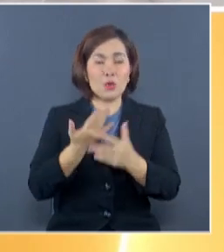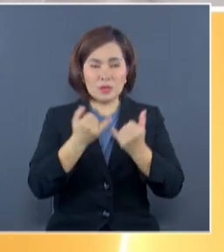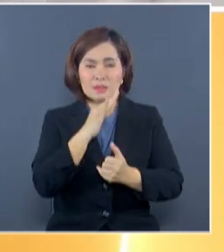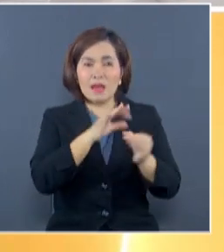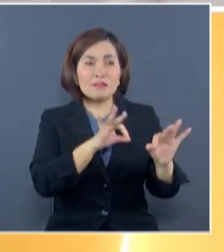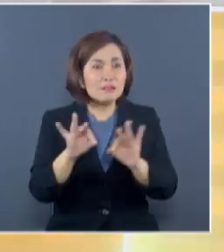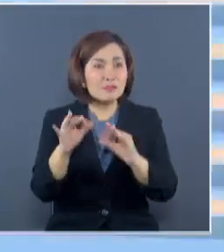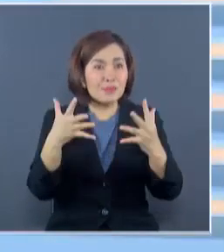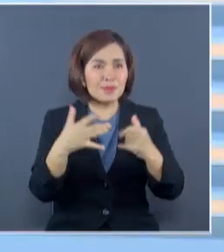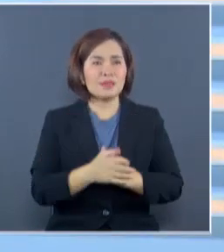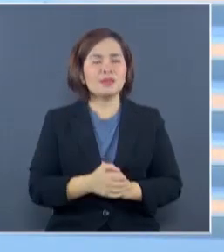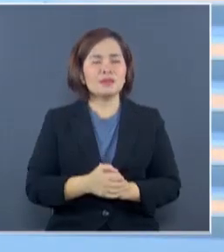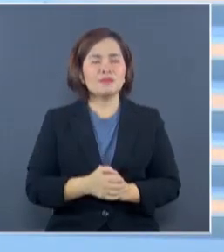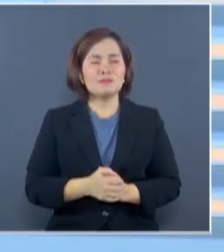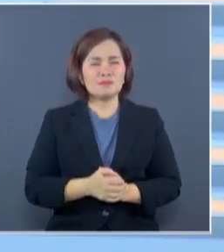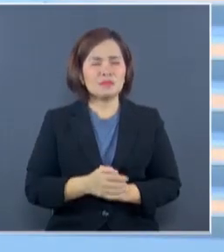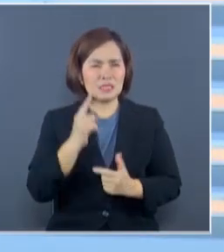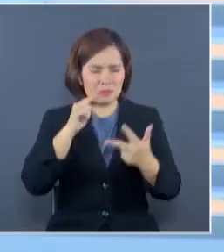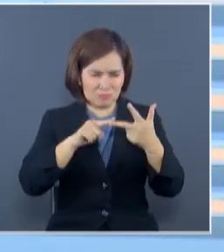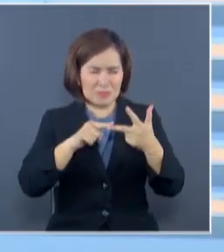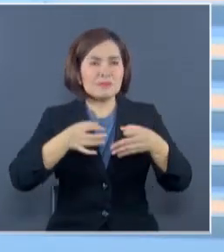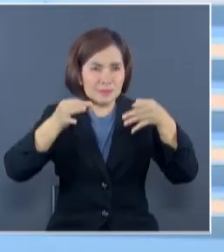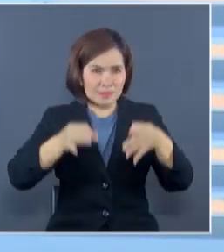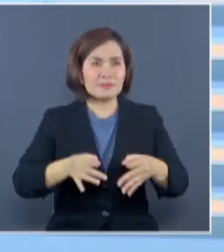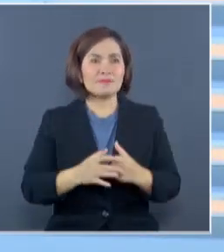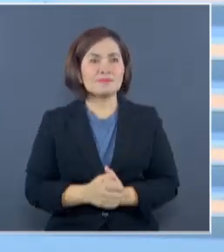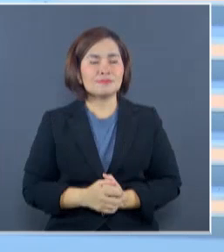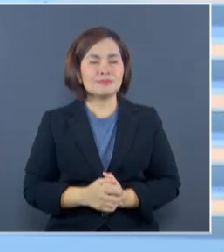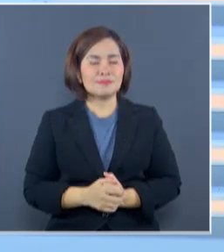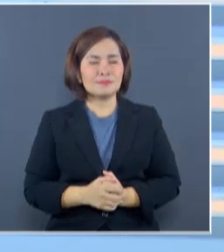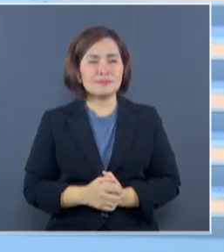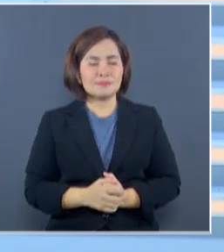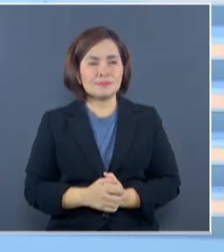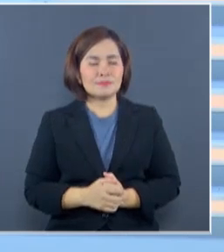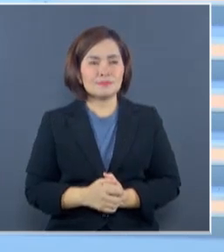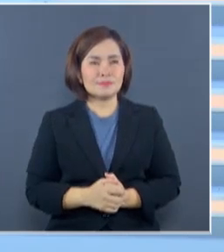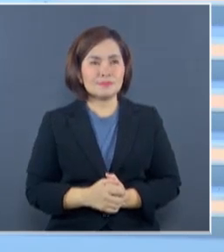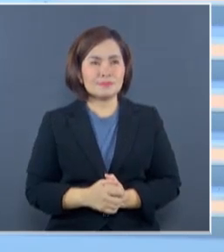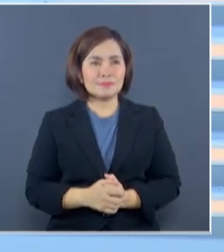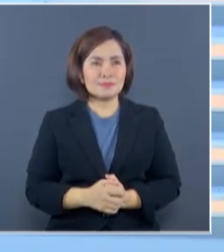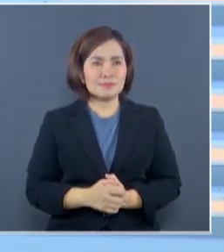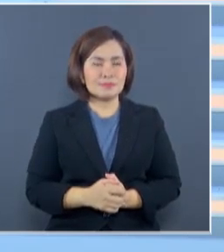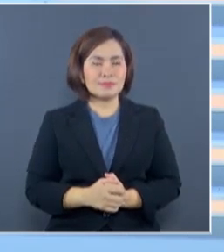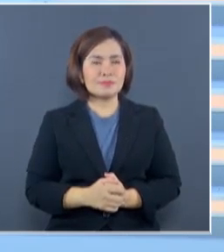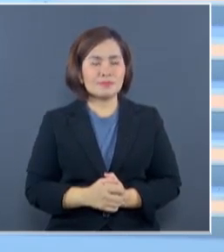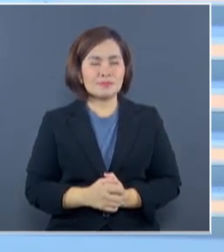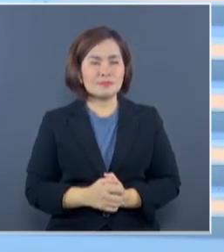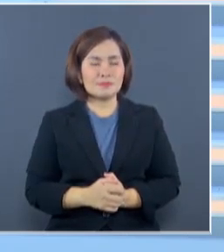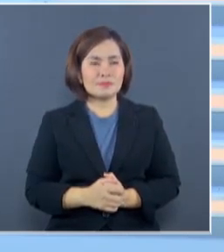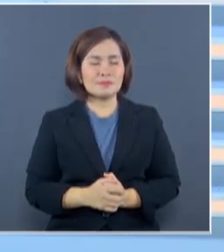เลื่อนไม่มีเหตุการณ์พิเศษวันนี้จะได้รู้ครับว่าคดีน้องชมพู่ลุงพลป้าแตนจะถูกดำเนินคดี